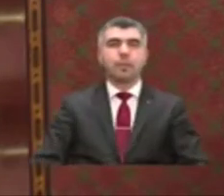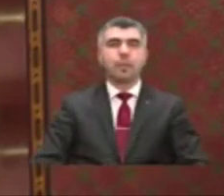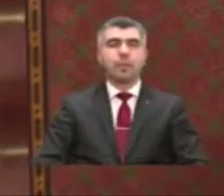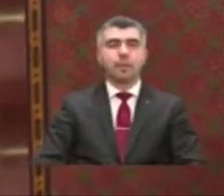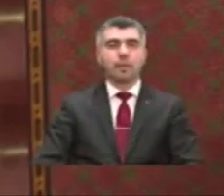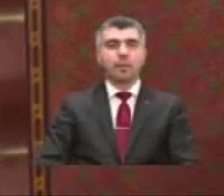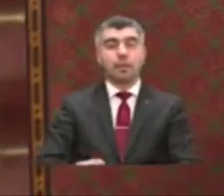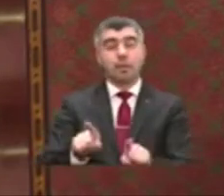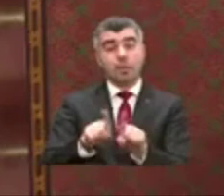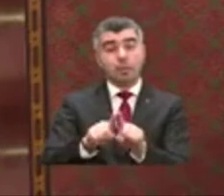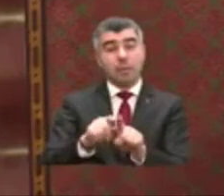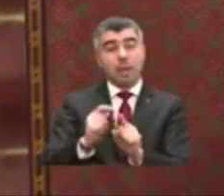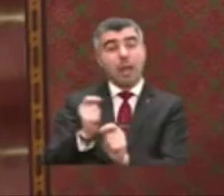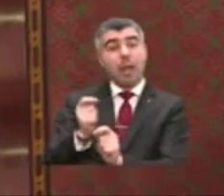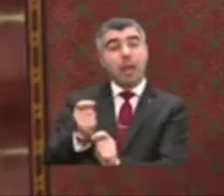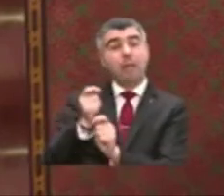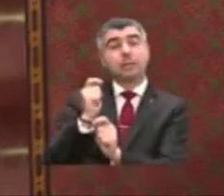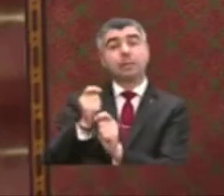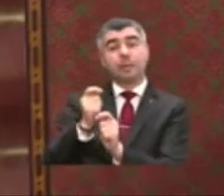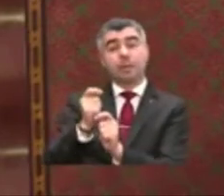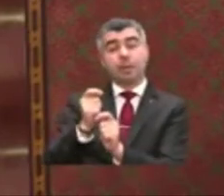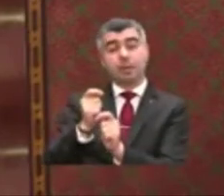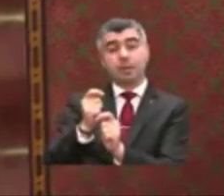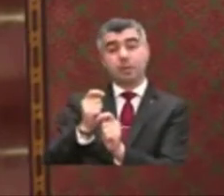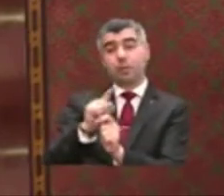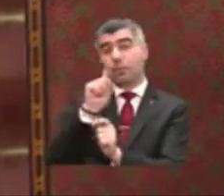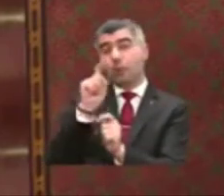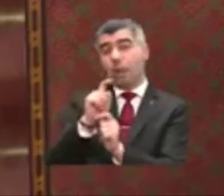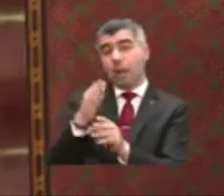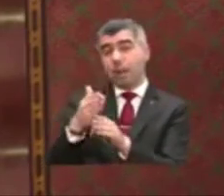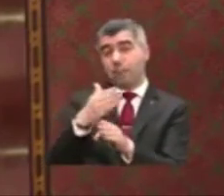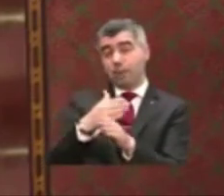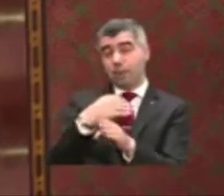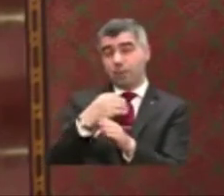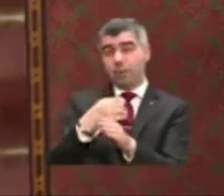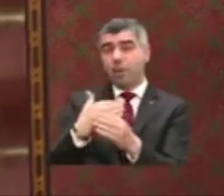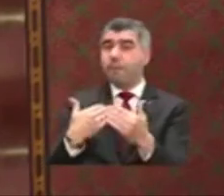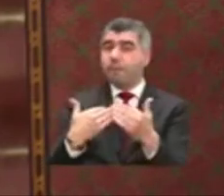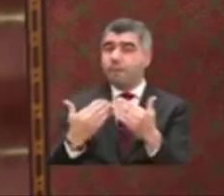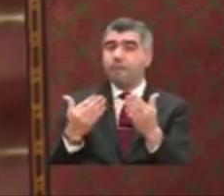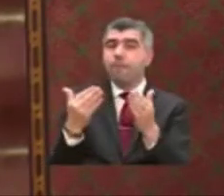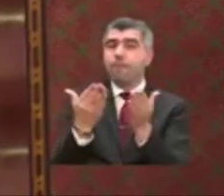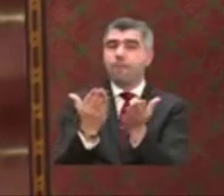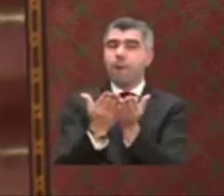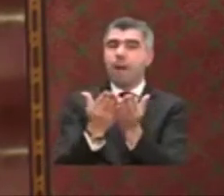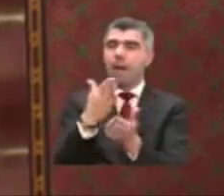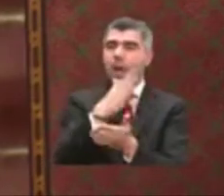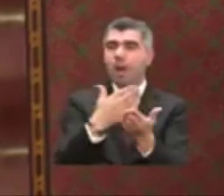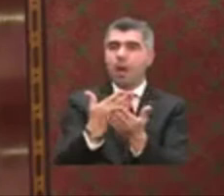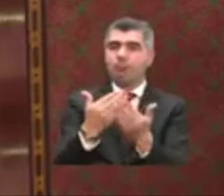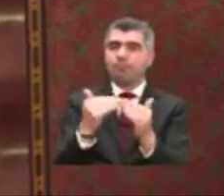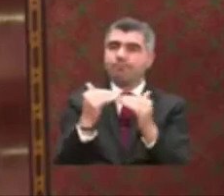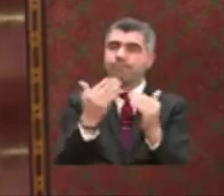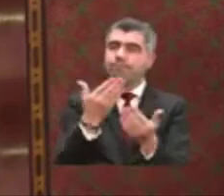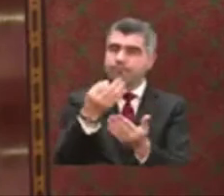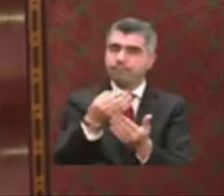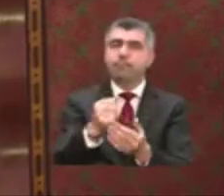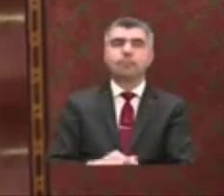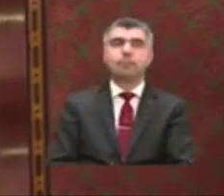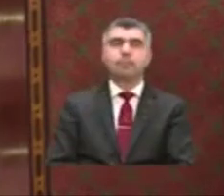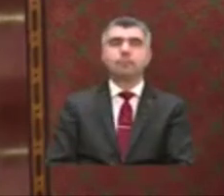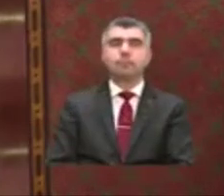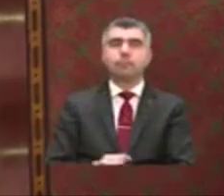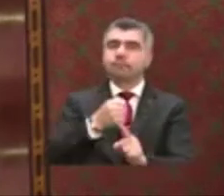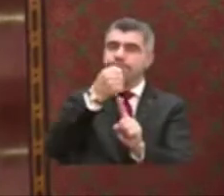بالنسبه للاسفي فهذا كذلك من بين الامور اللي اتفقنا عليه وهو العمل على اعاده العمل